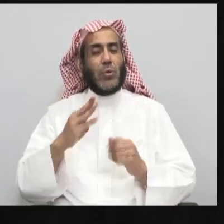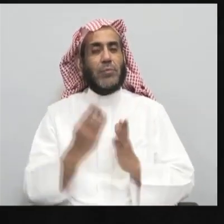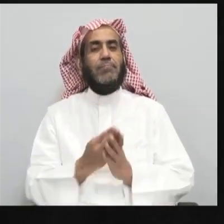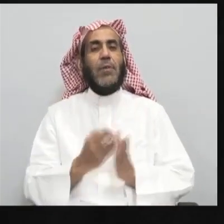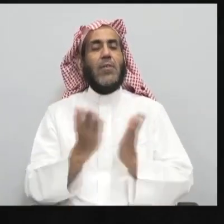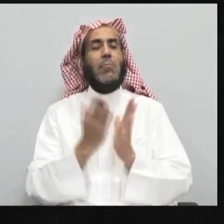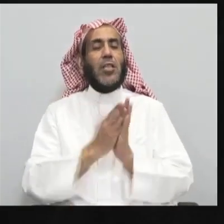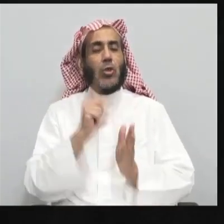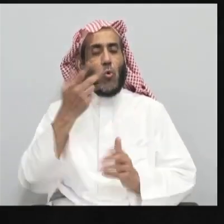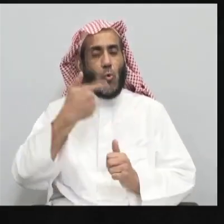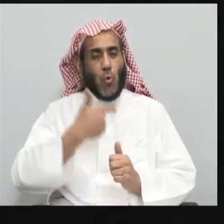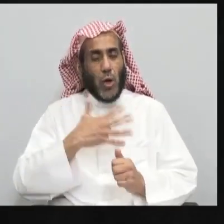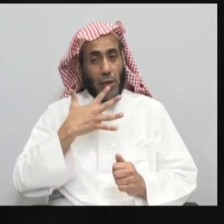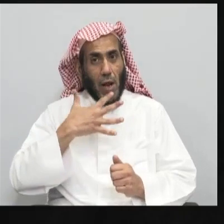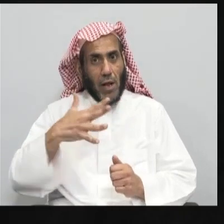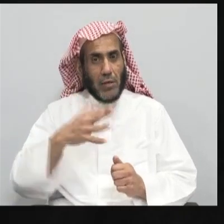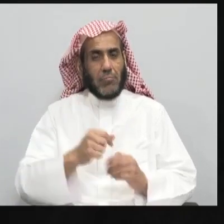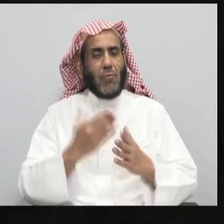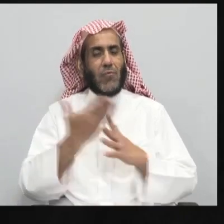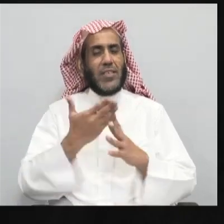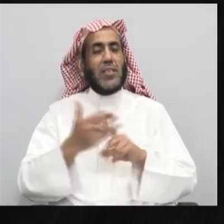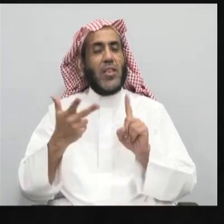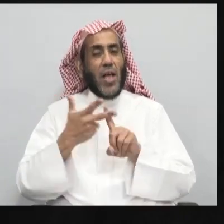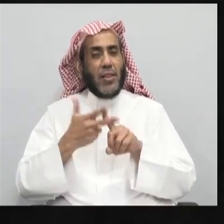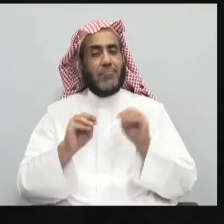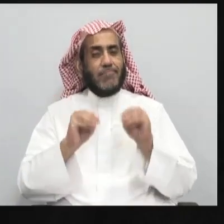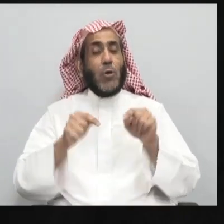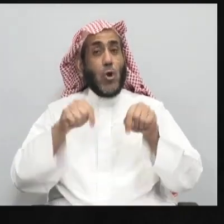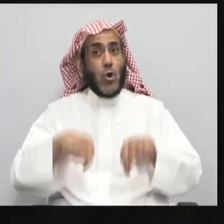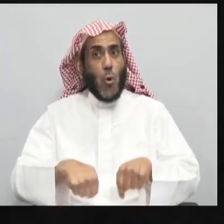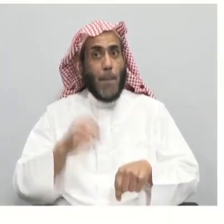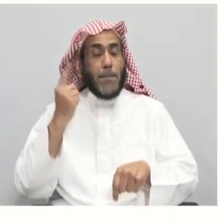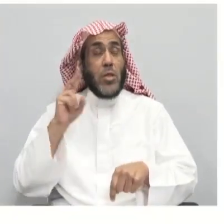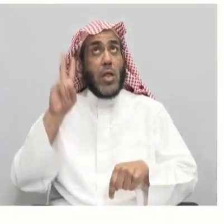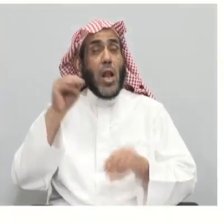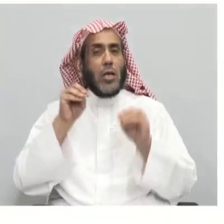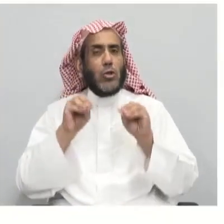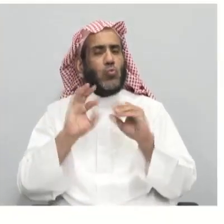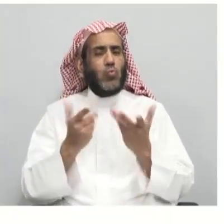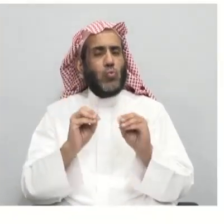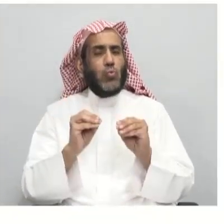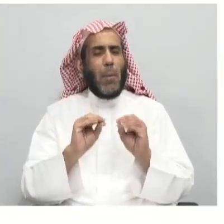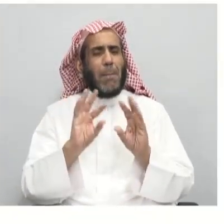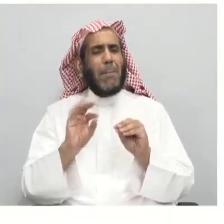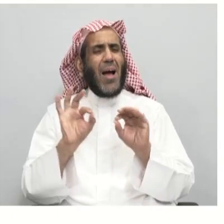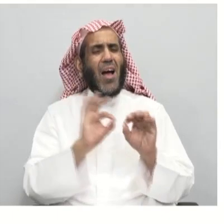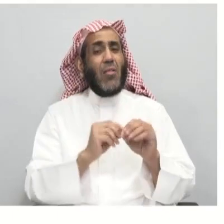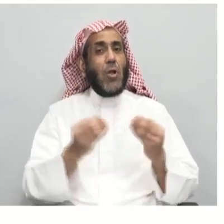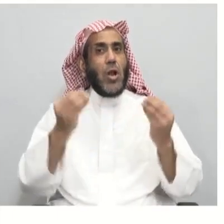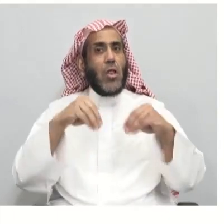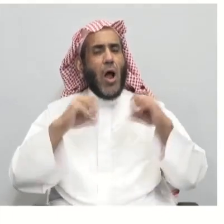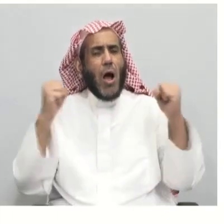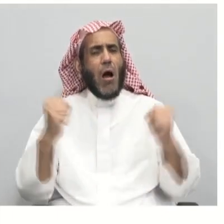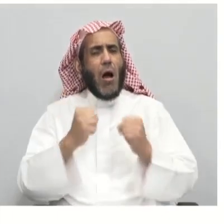في ماده لغتي الخالده فصل الدراسي الثالث واليوم باذن الله تعالى سندرس بعض الاثراءات